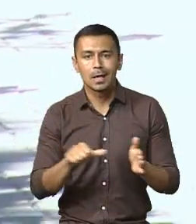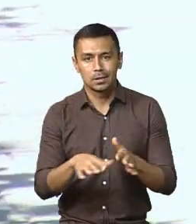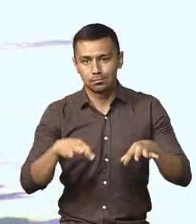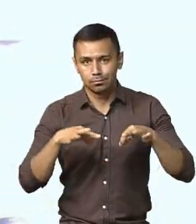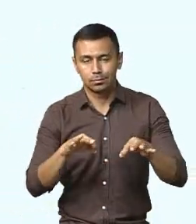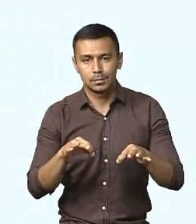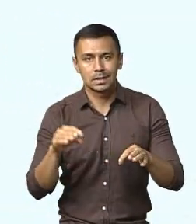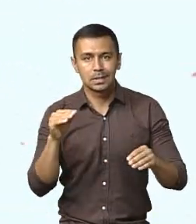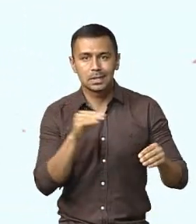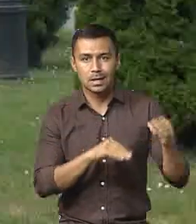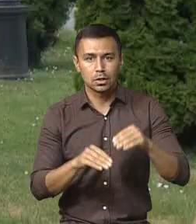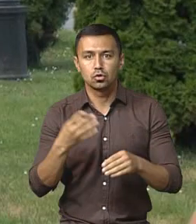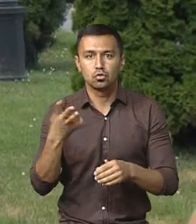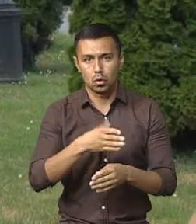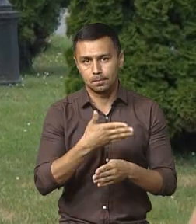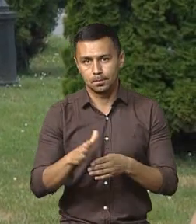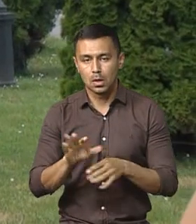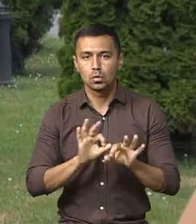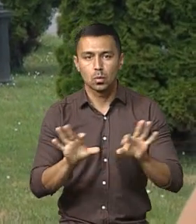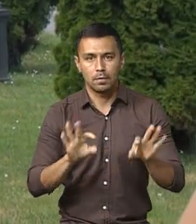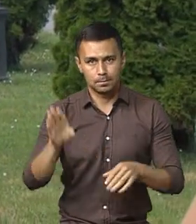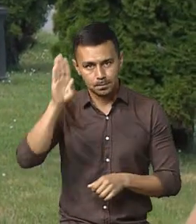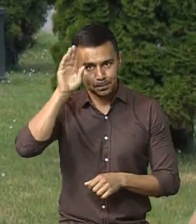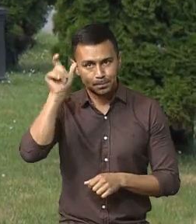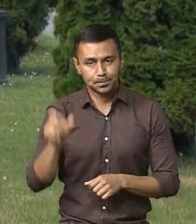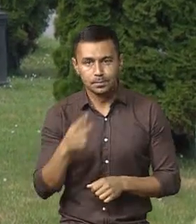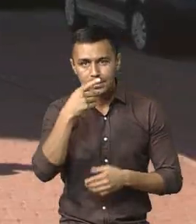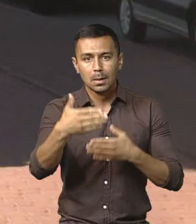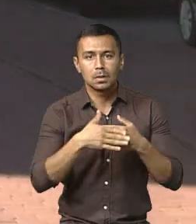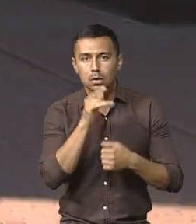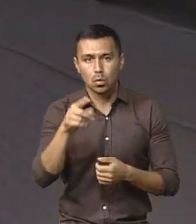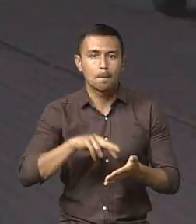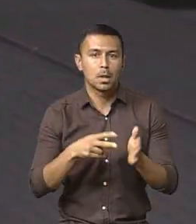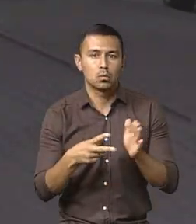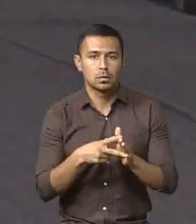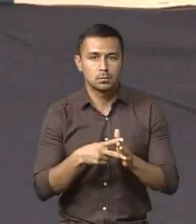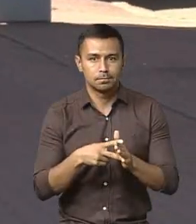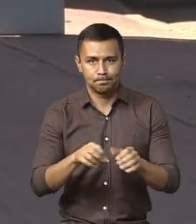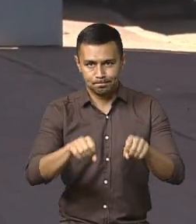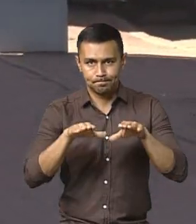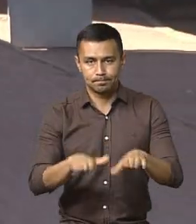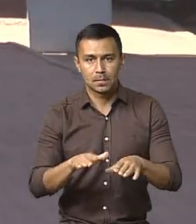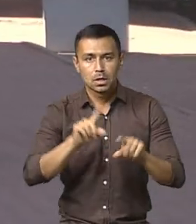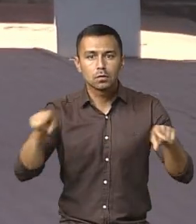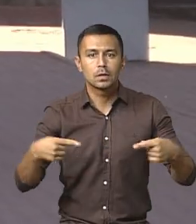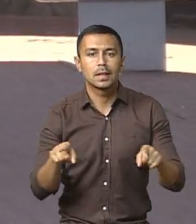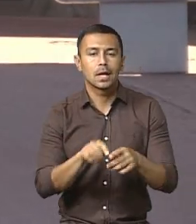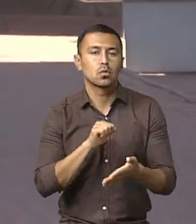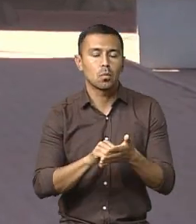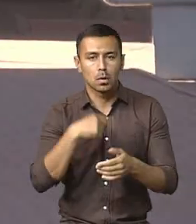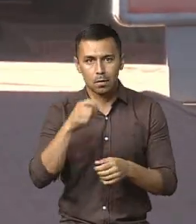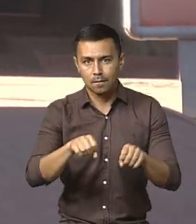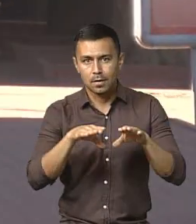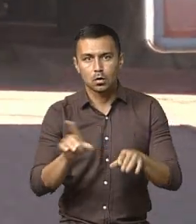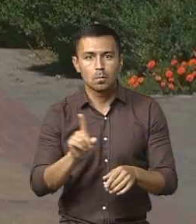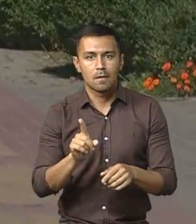засобів складається з 4 блоків, розповів Микола Ваврищук. Найближчим часом його планують візуалізувати. Створити такий документ, кажу,